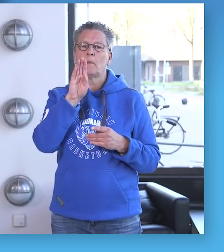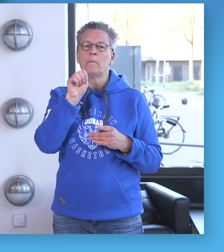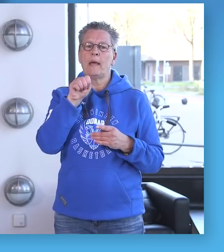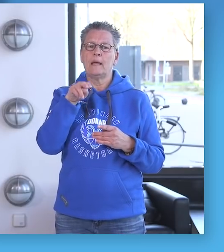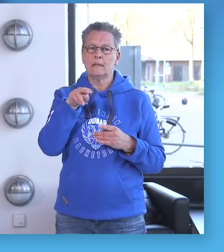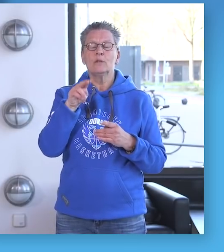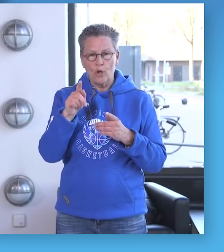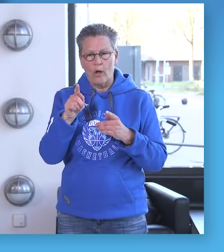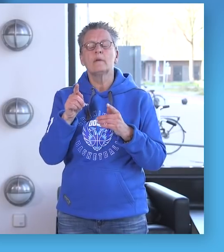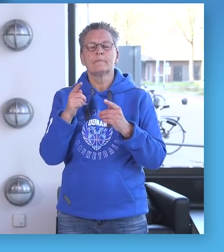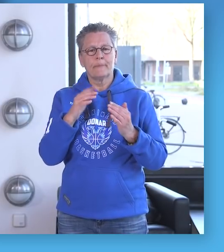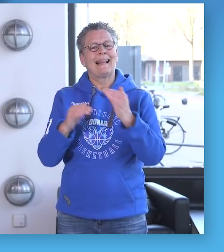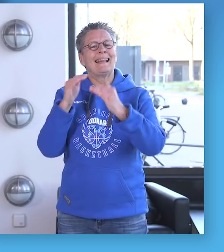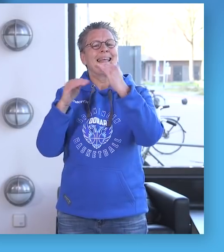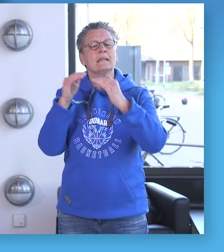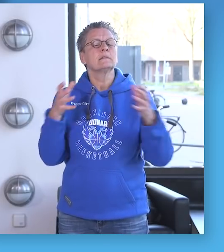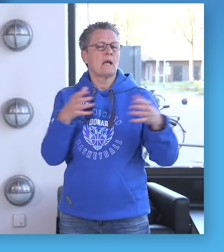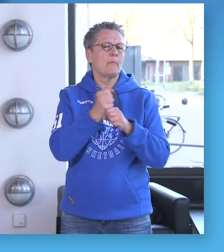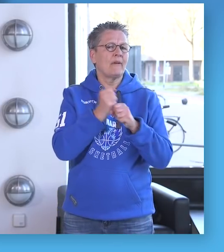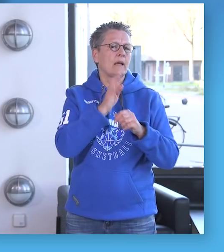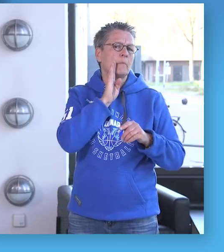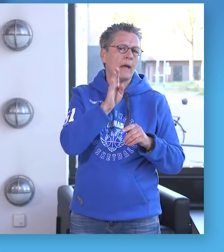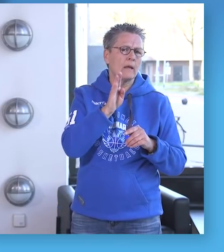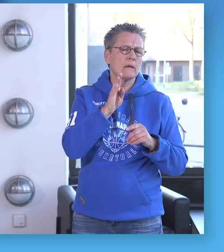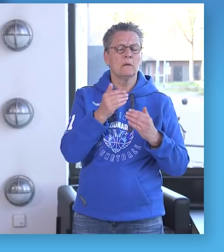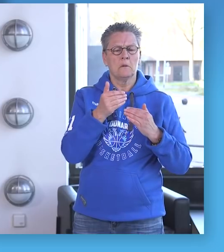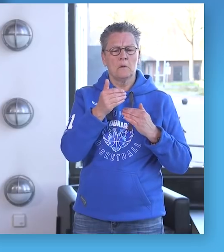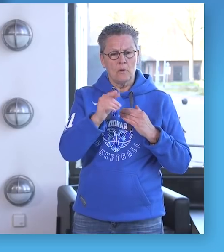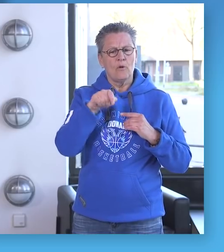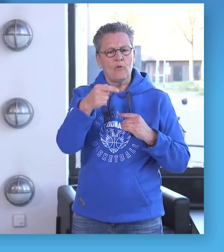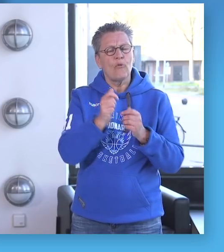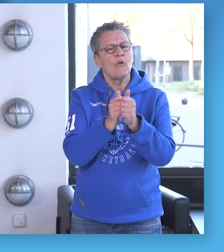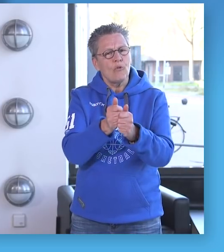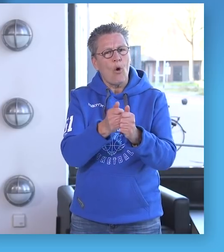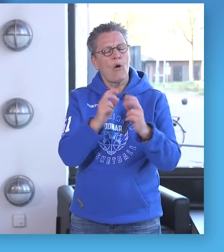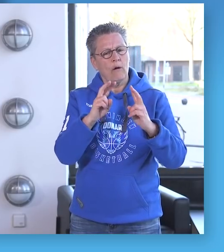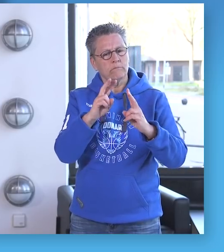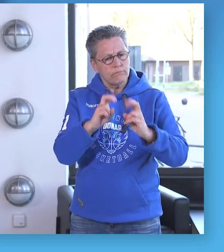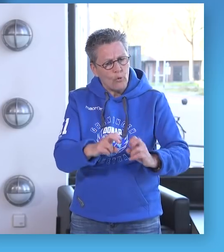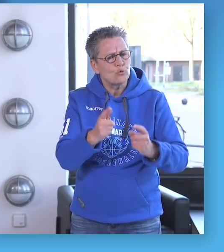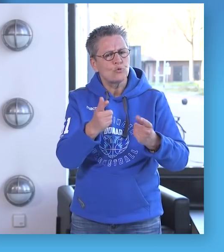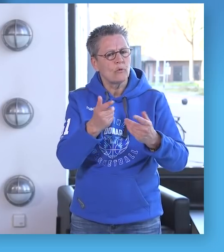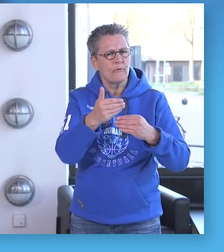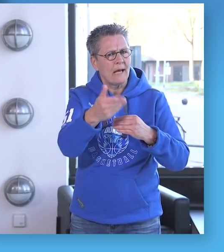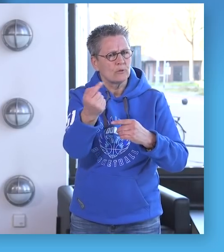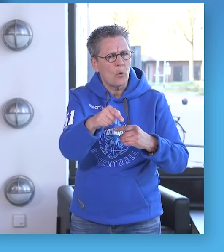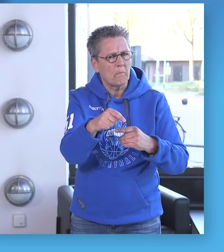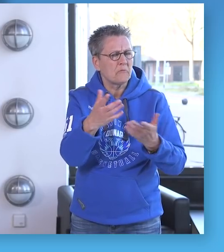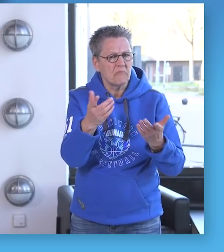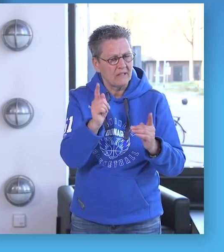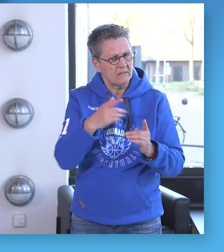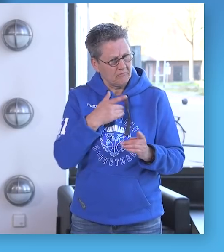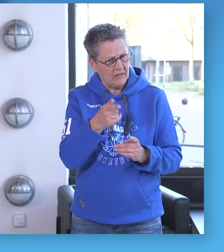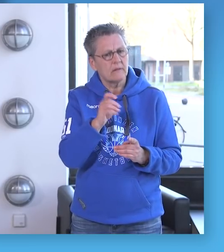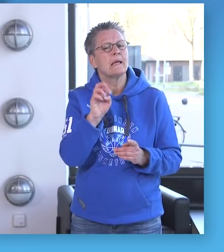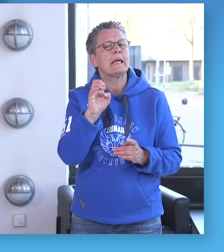met België. Ik heb begrepen dat we nou de volgende fase ingaan voor verder onderzoek. Wat vind jij ervan, Erik? Ja, dat is al eerder